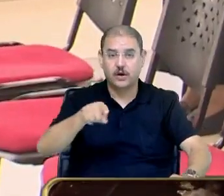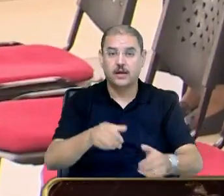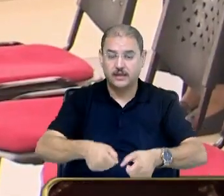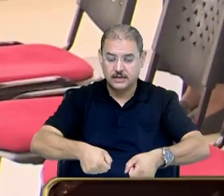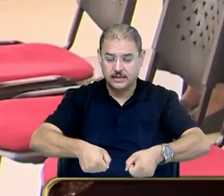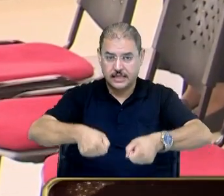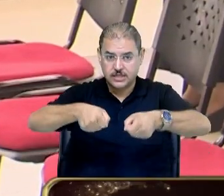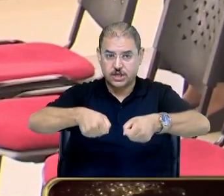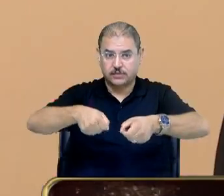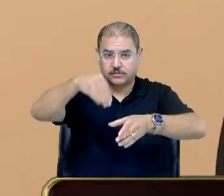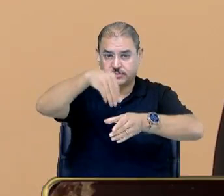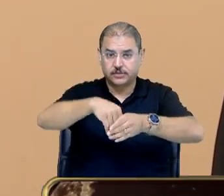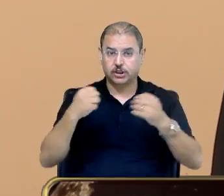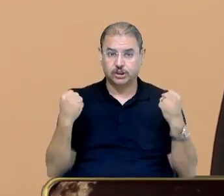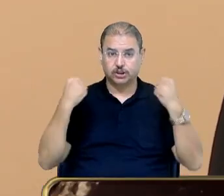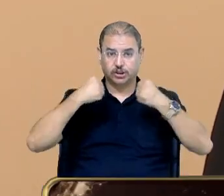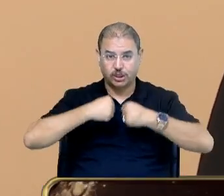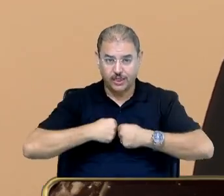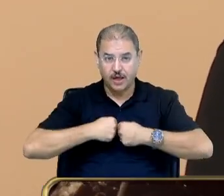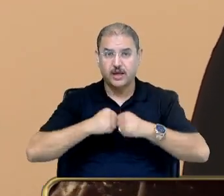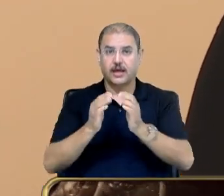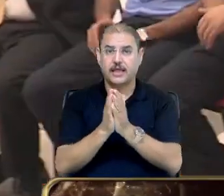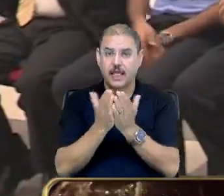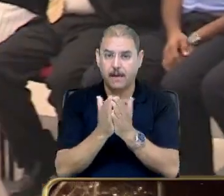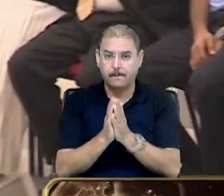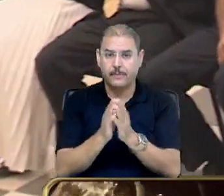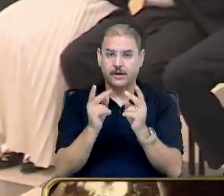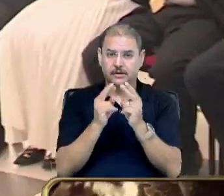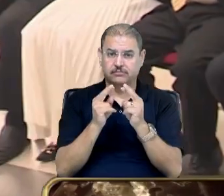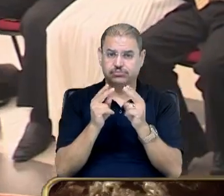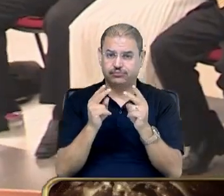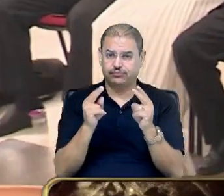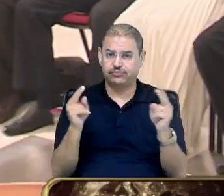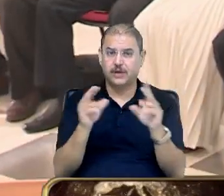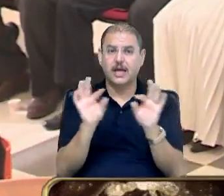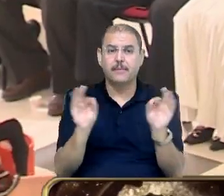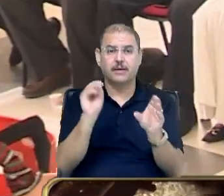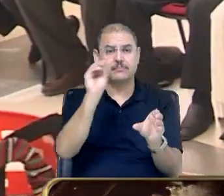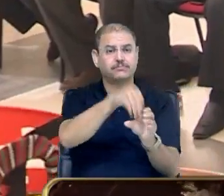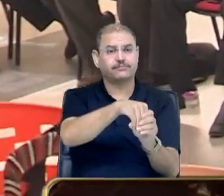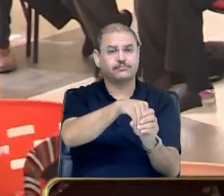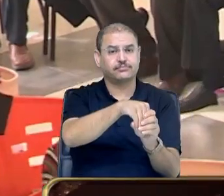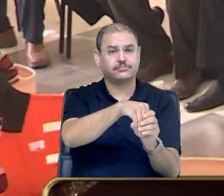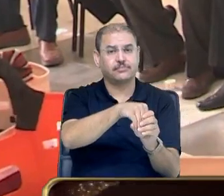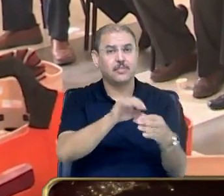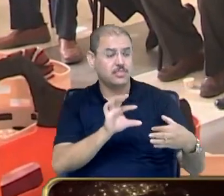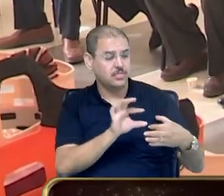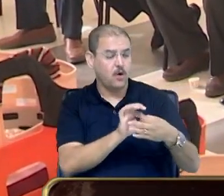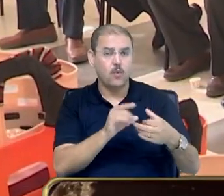كامله على مدار العام كما سيكون هناك مبادرات اخرى بالتعاون مع مديريه التربيه والتعليم